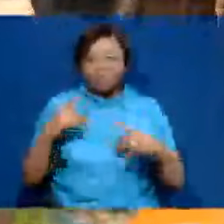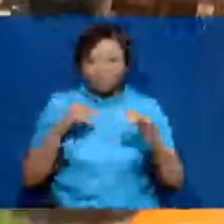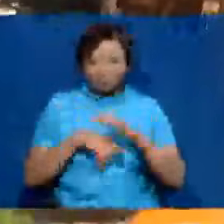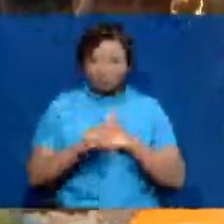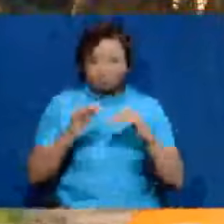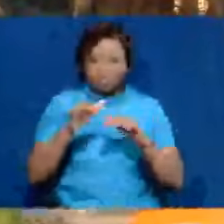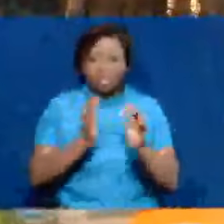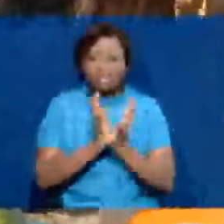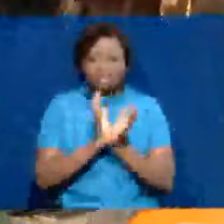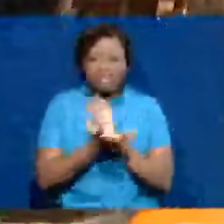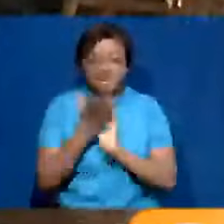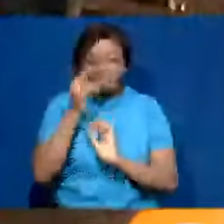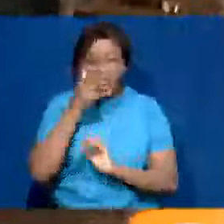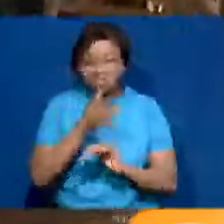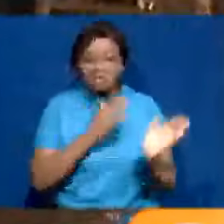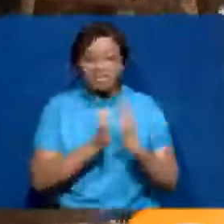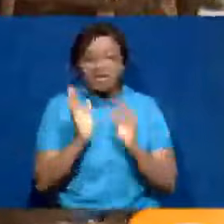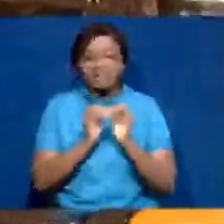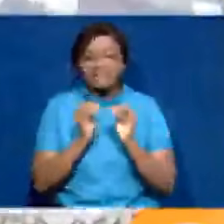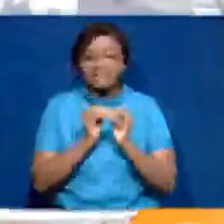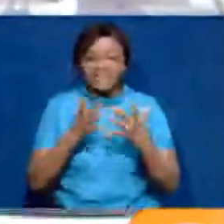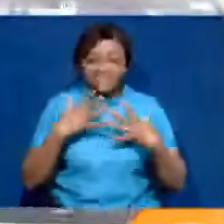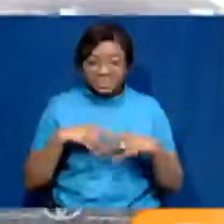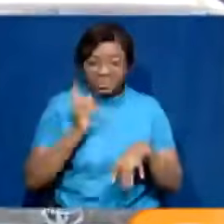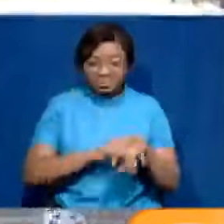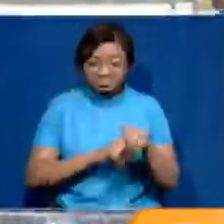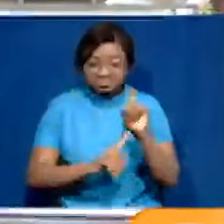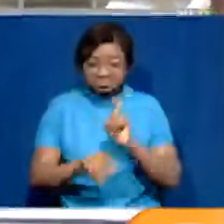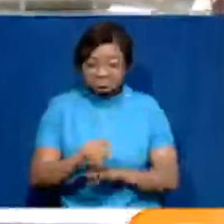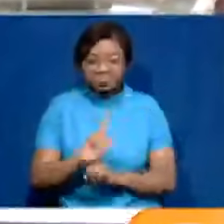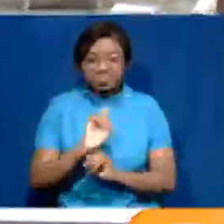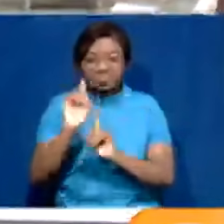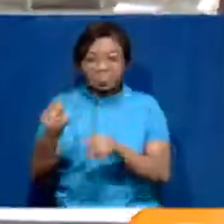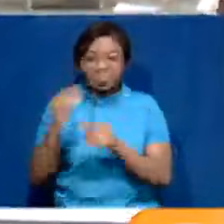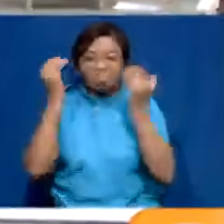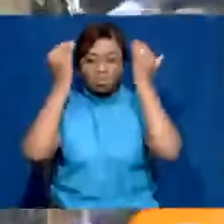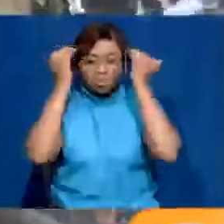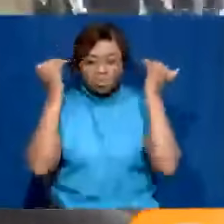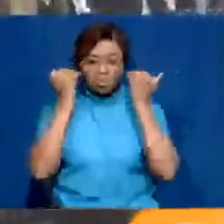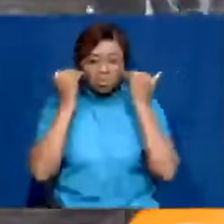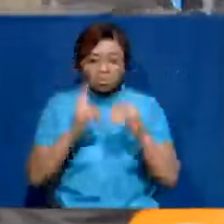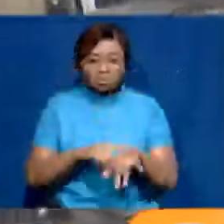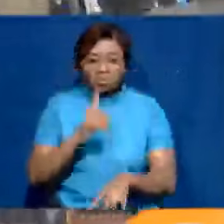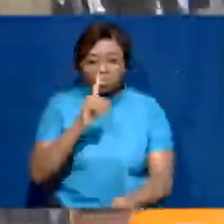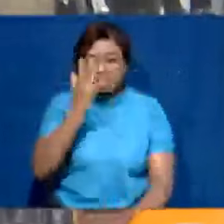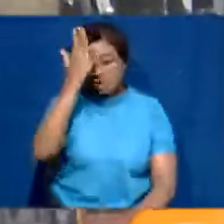Kabiruini kulikotarajiwa mkutano huo. Waliokamatwa wanatazamiwa kufikishwa mahakamani siku ya